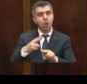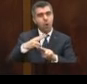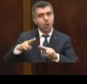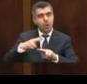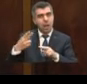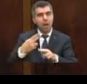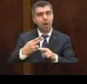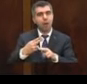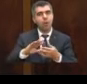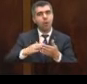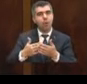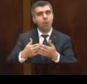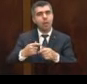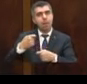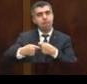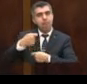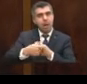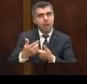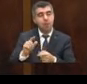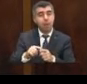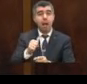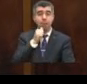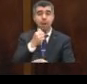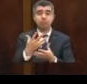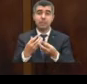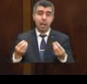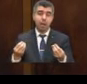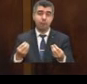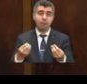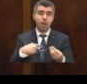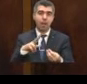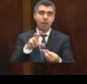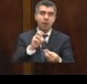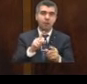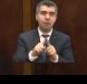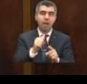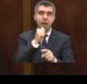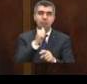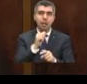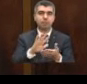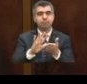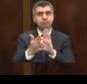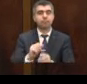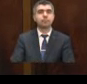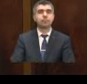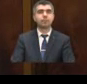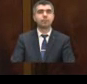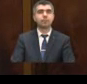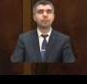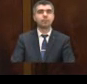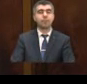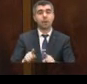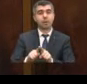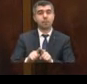والفواكه، بالرغم من أنها تستهلك الكثير من الماء، والمغرب يعرف مشكلا هيكليا في الماء، فنحن نصدر بذلك